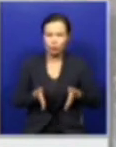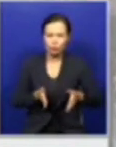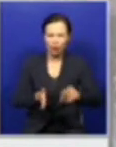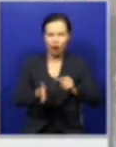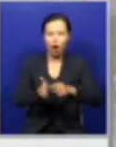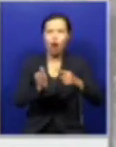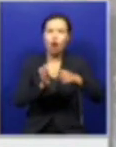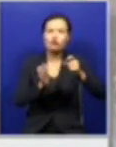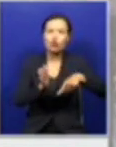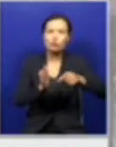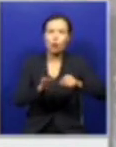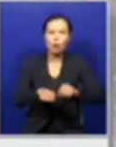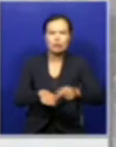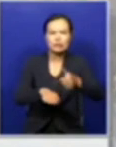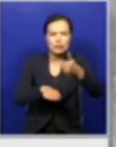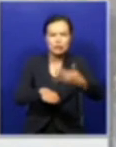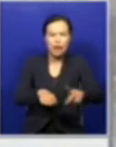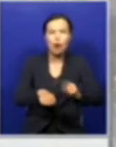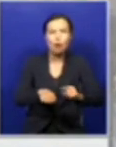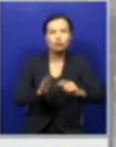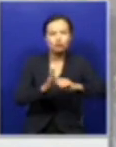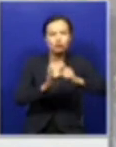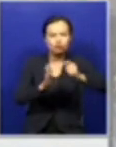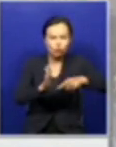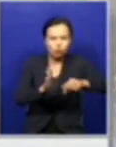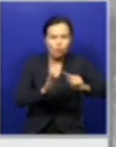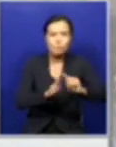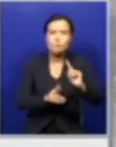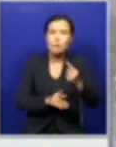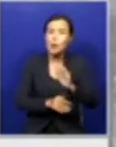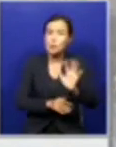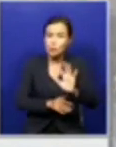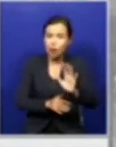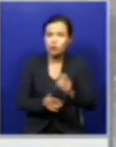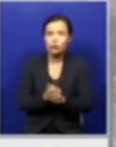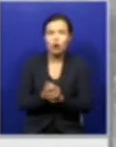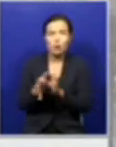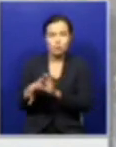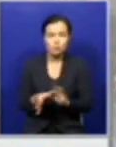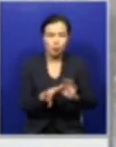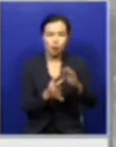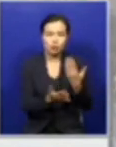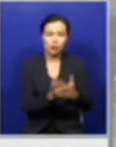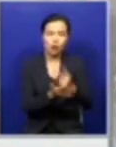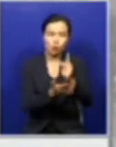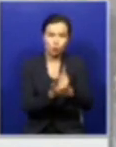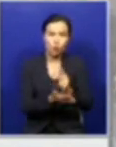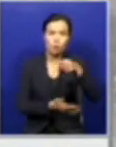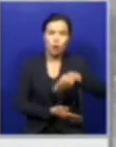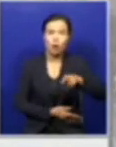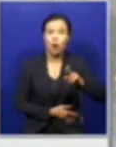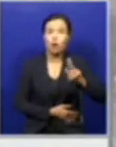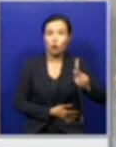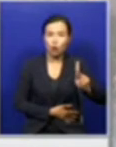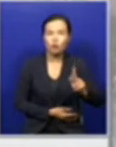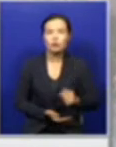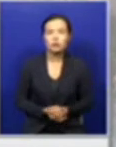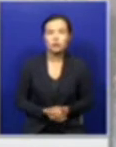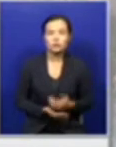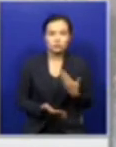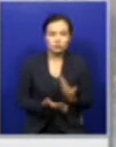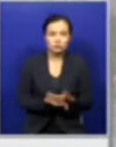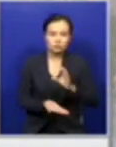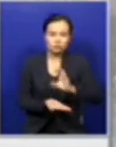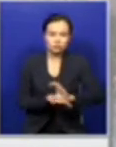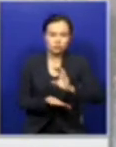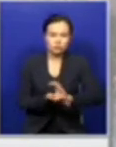ที่ยังมีสภาพดีอยู่มันเสียหายแล้วก็ไม่สอดคล้องกับนะครับพ.ร.ก.การกู้เงินฉบับนี้อย่าใช้งบประมาณพ.